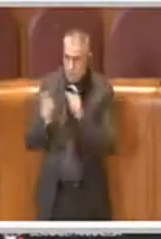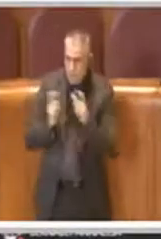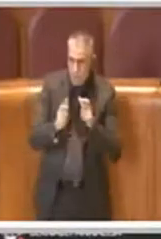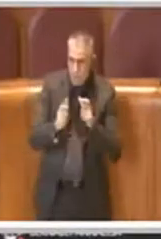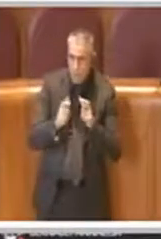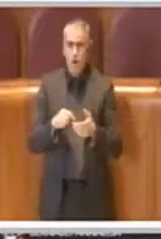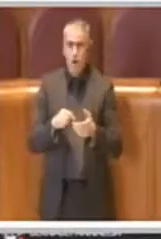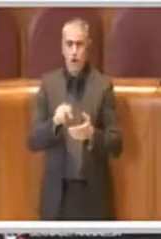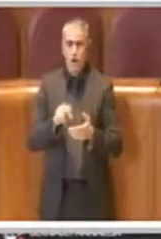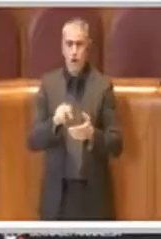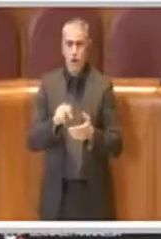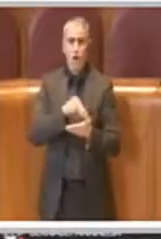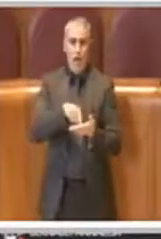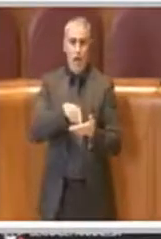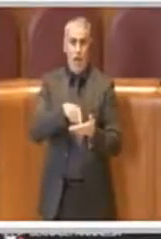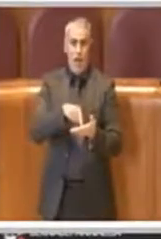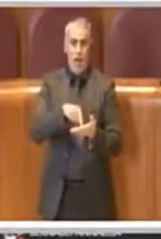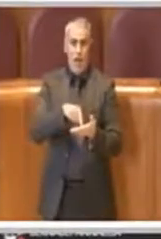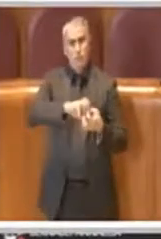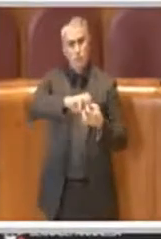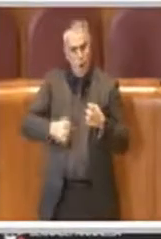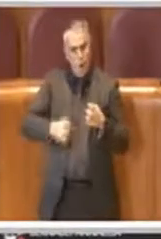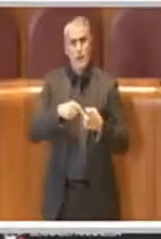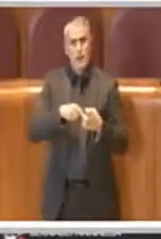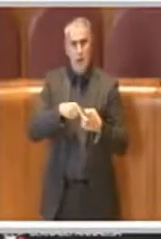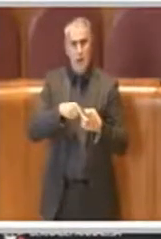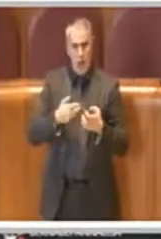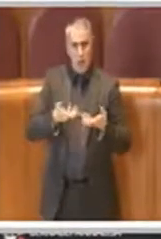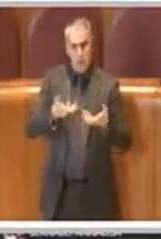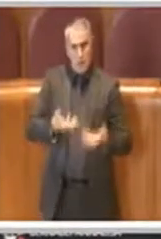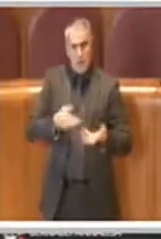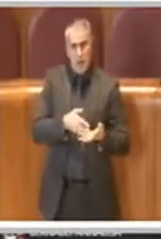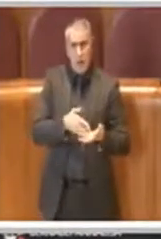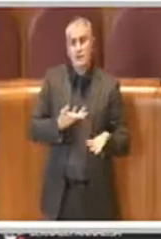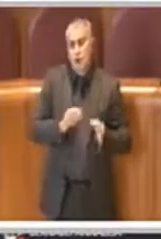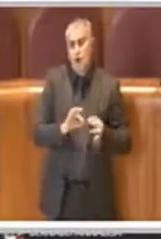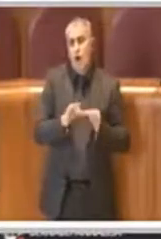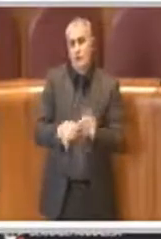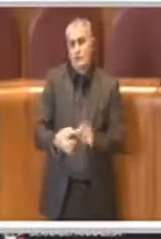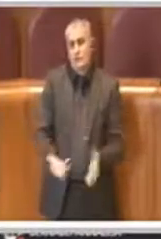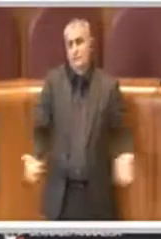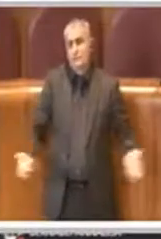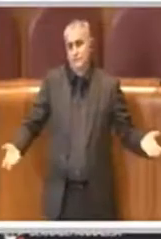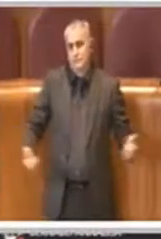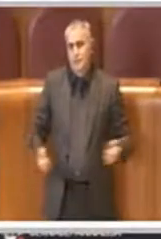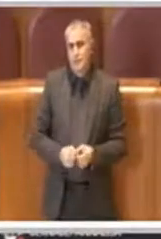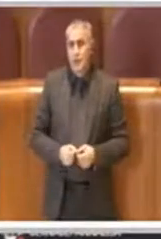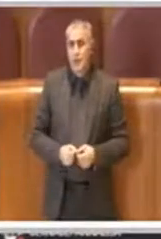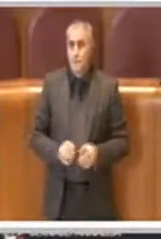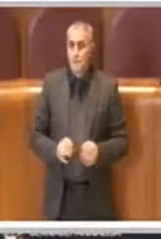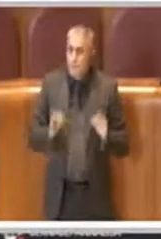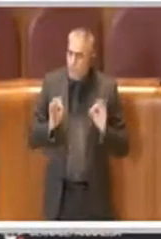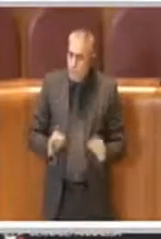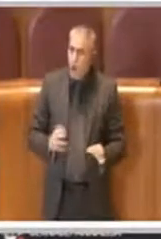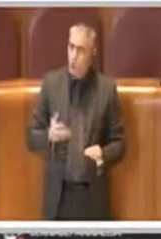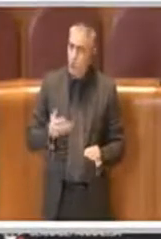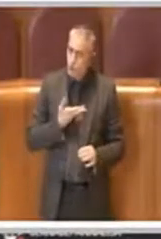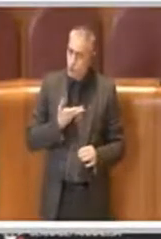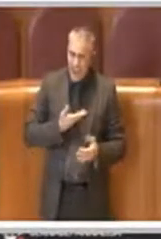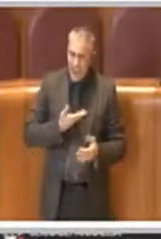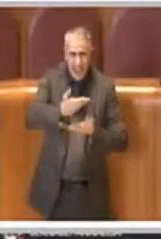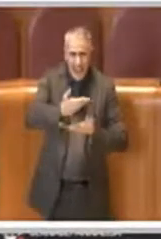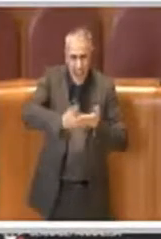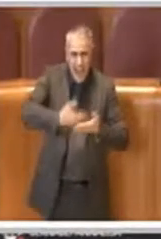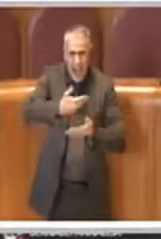così complesso e così pesante con tutte poi le conseguenze del caso. Quindi, siccome c'è stato un ampio